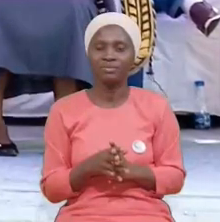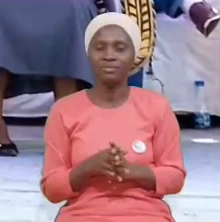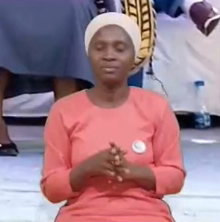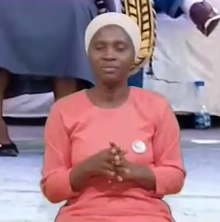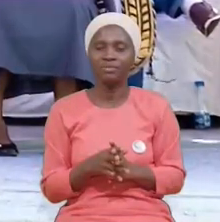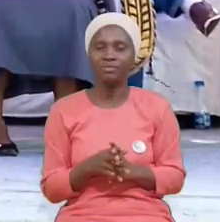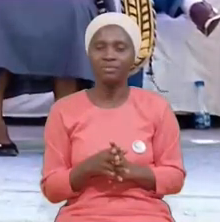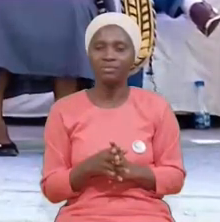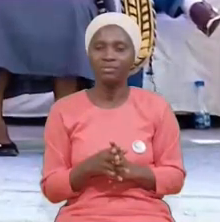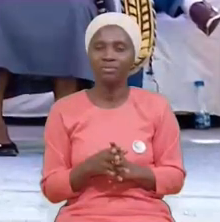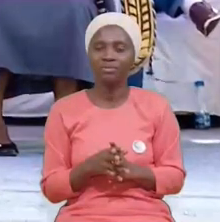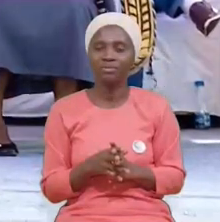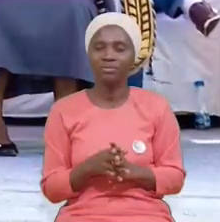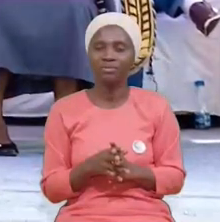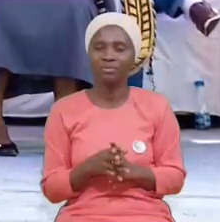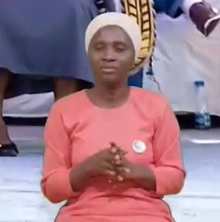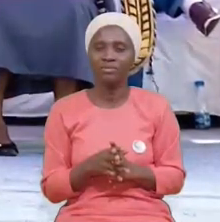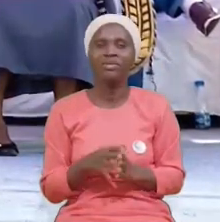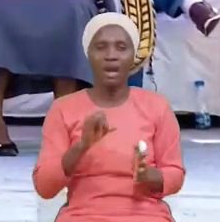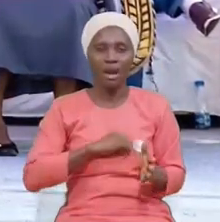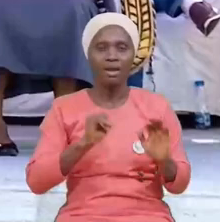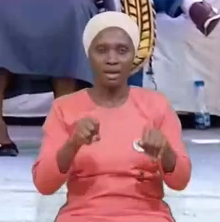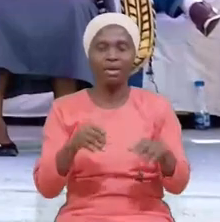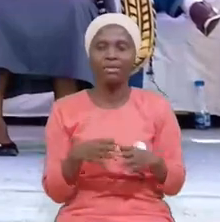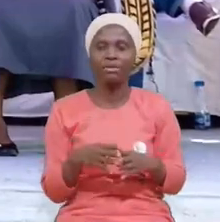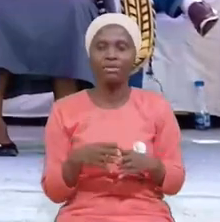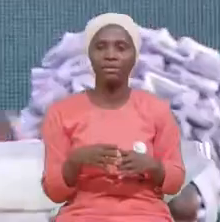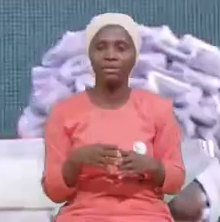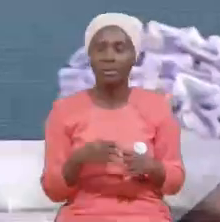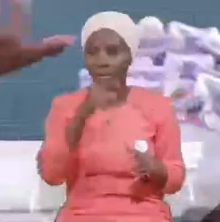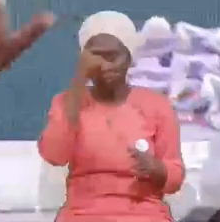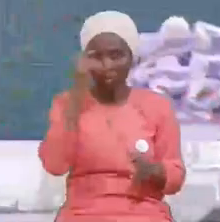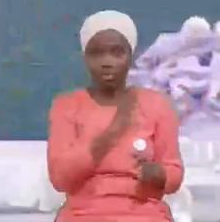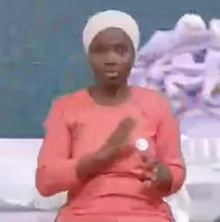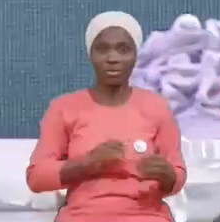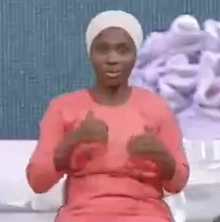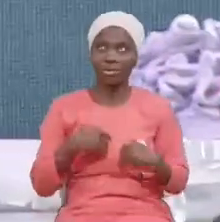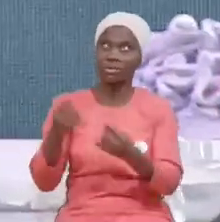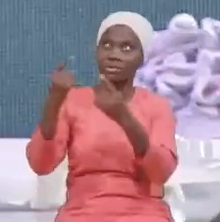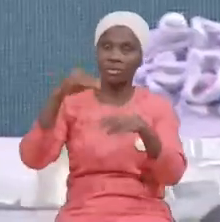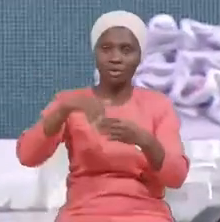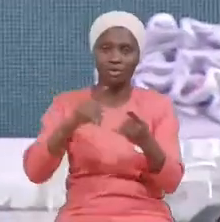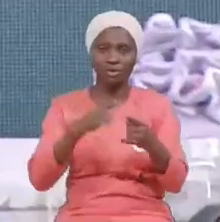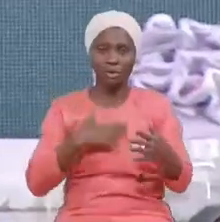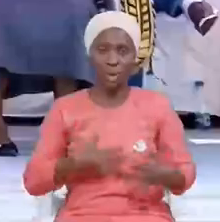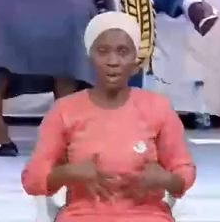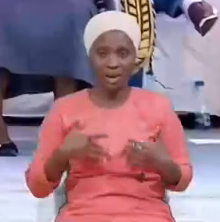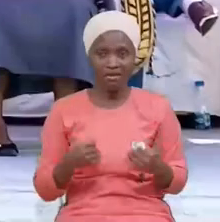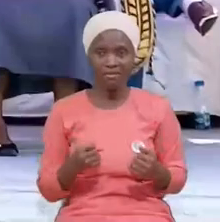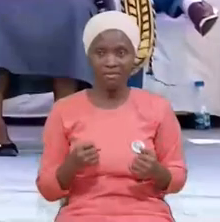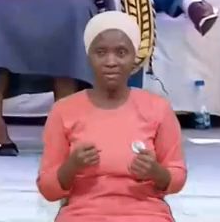Je peux. Je peux. Parce que Christ est venu dans ma vie.